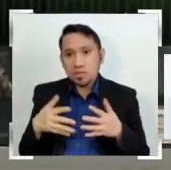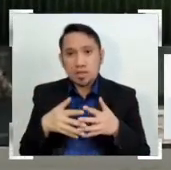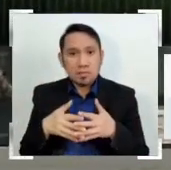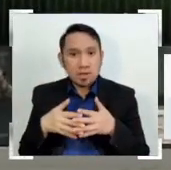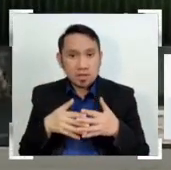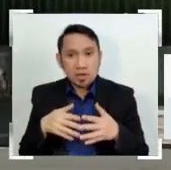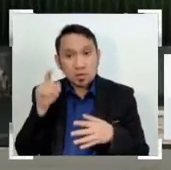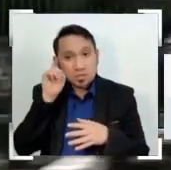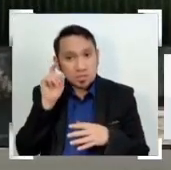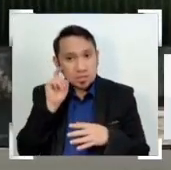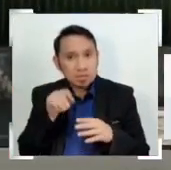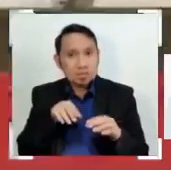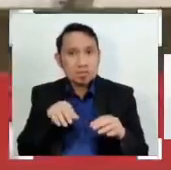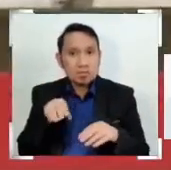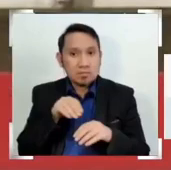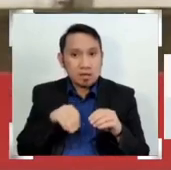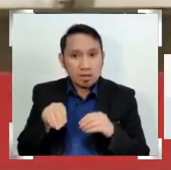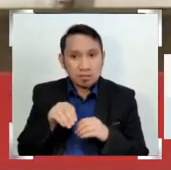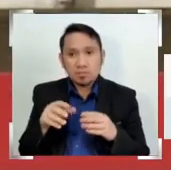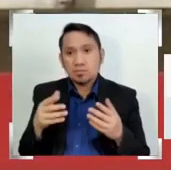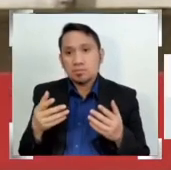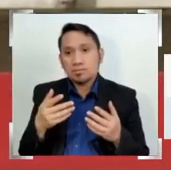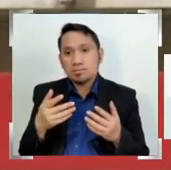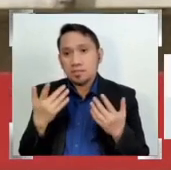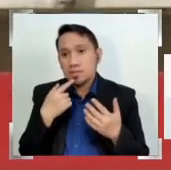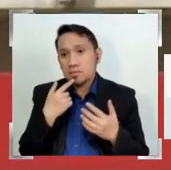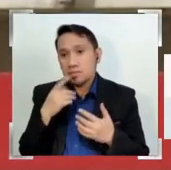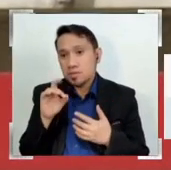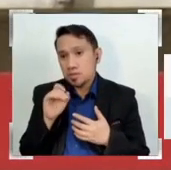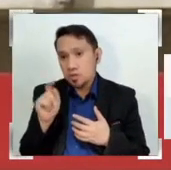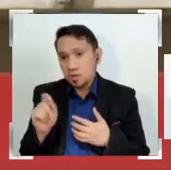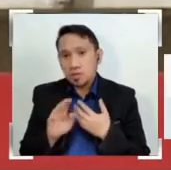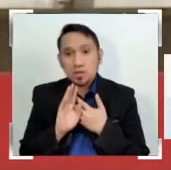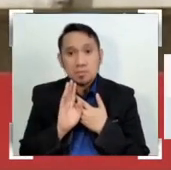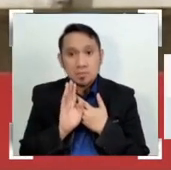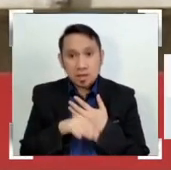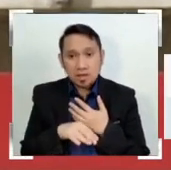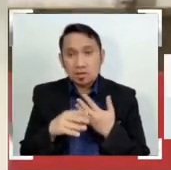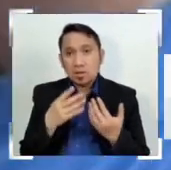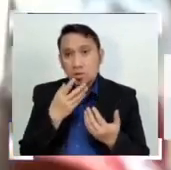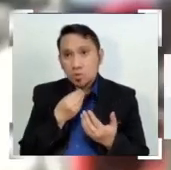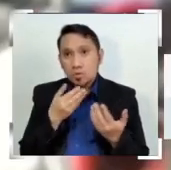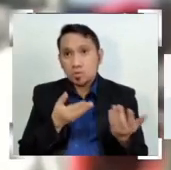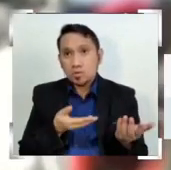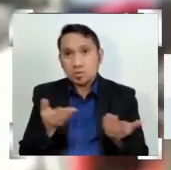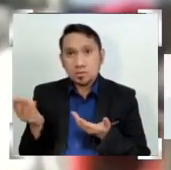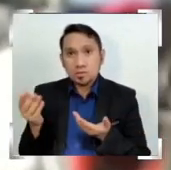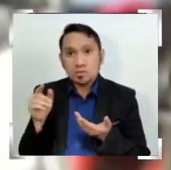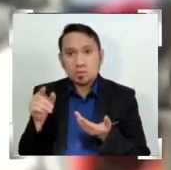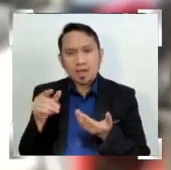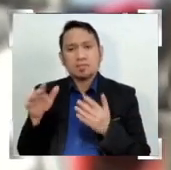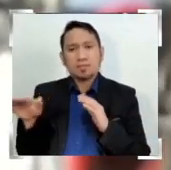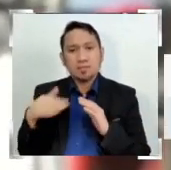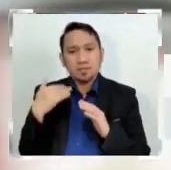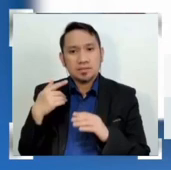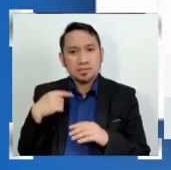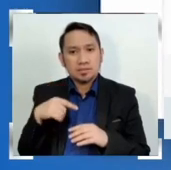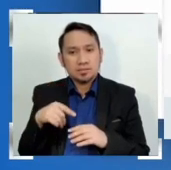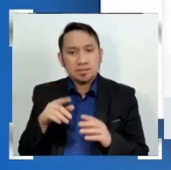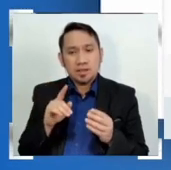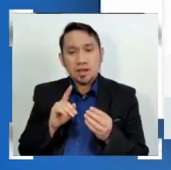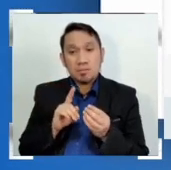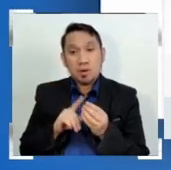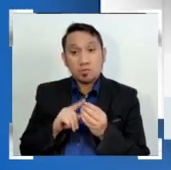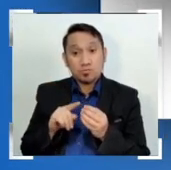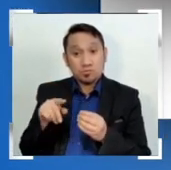DOT, ibinabalik lang nila ang pagmamahal sa mga nagpadala nito sa kanila. Kaugnay pa rin kay Kibuloy,